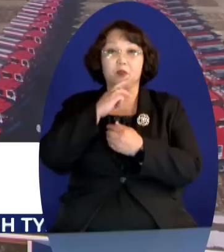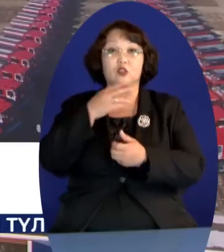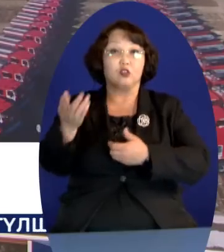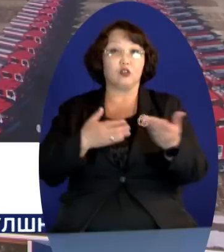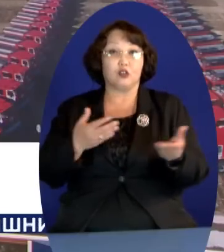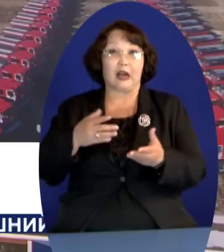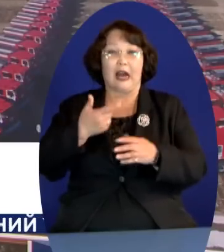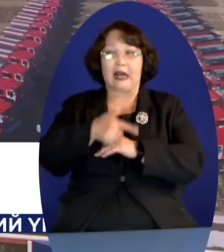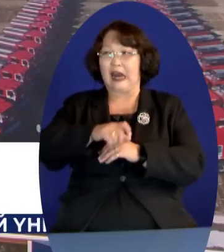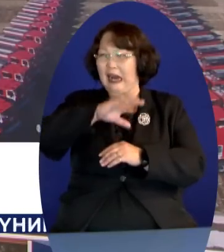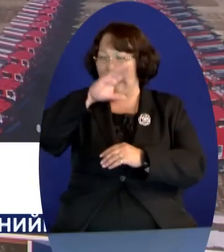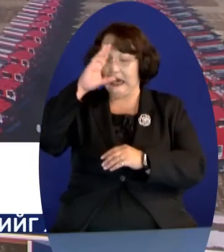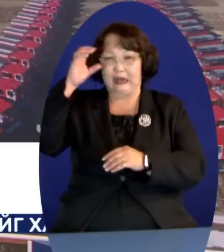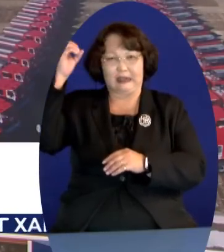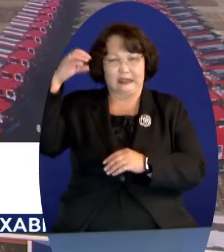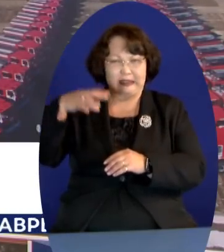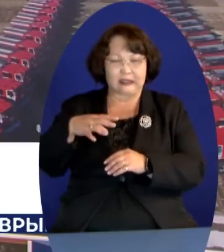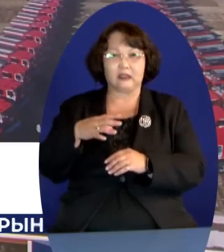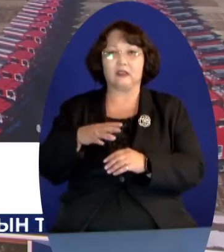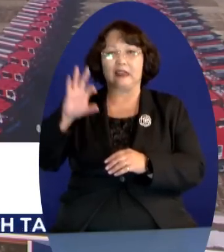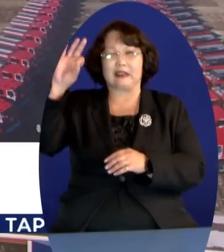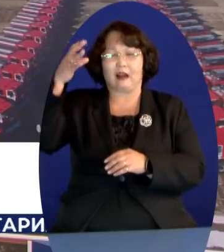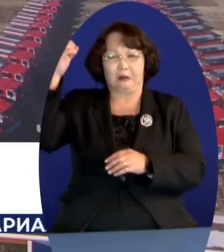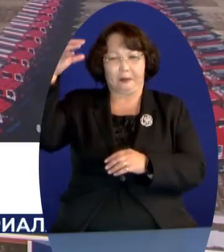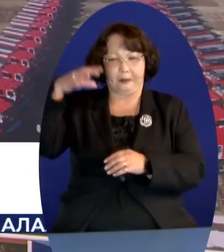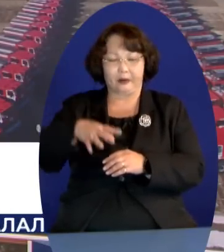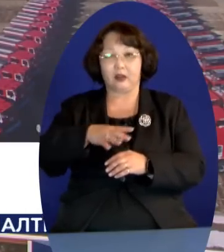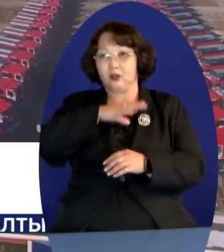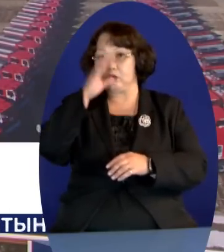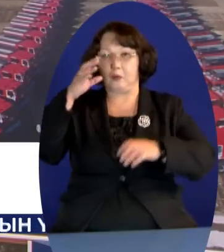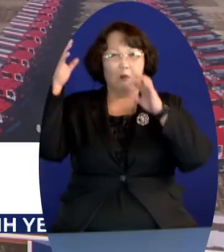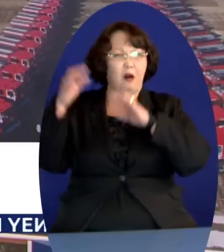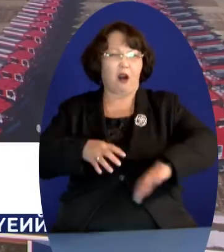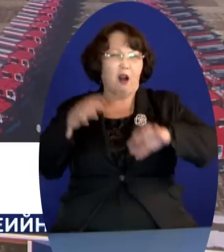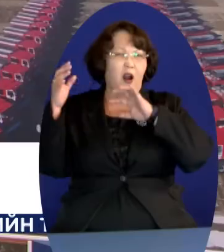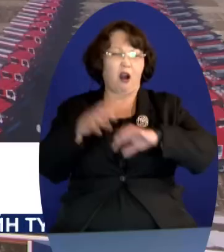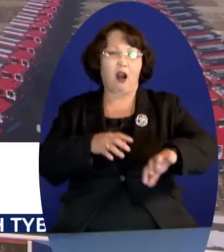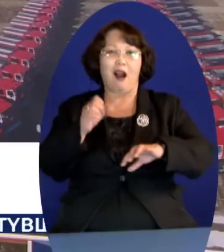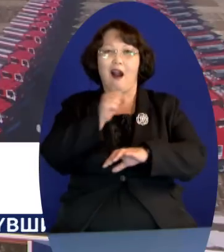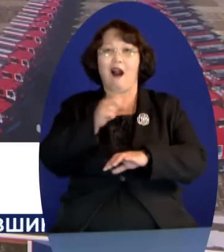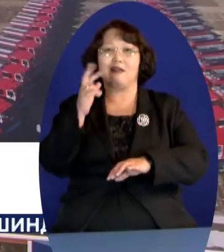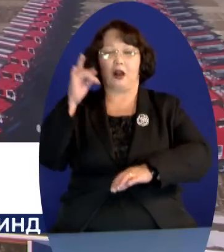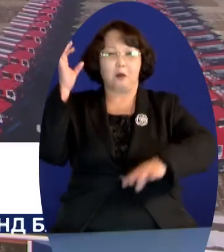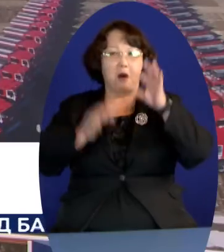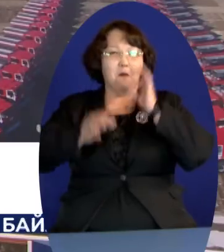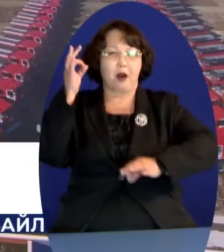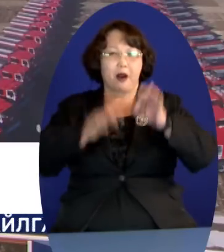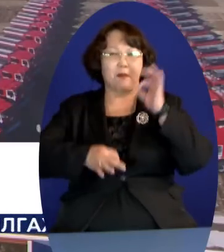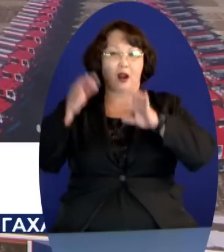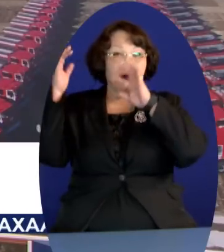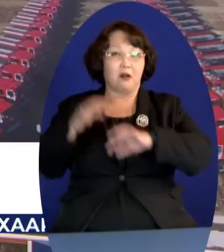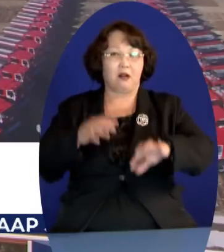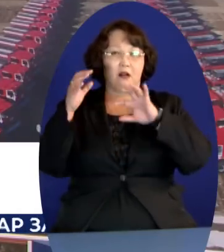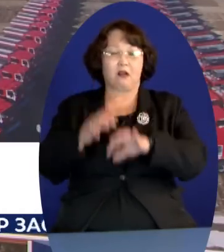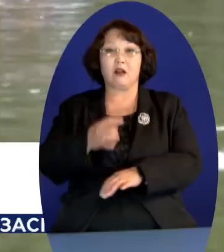үегийн таалах. За тэгээ энэ зоны үйлрэлд орох тунцвал ерөөсөө ихэвчлэн кинотеатр, хороо, мөндөр ийм хэлбэрээр ордог